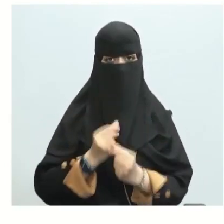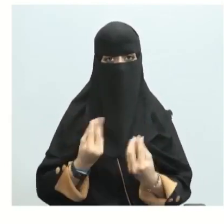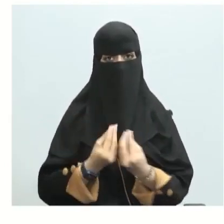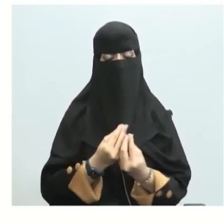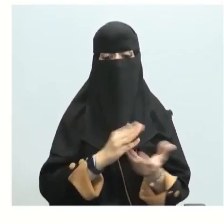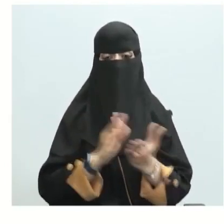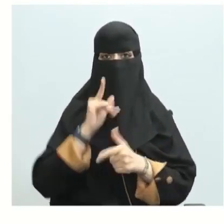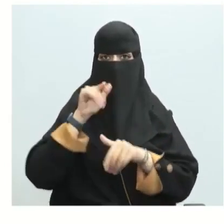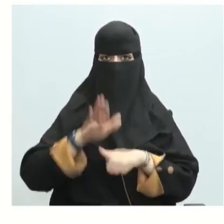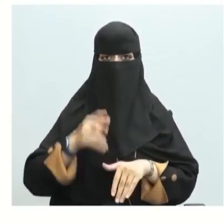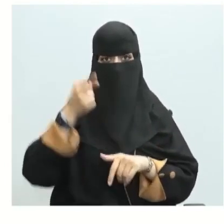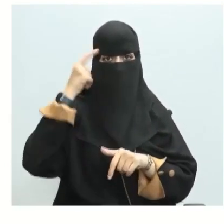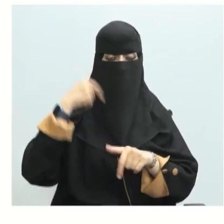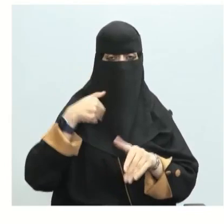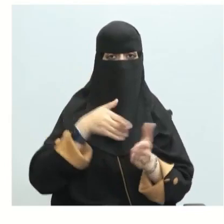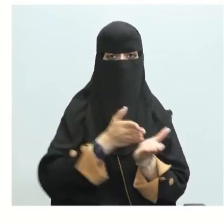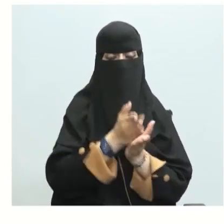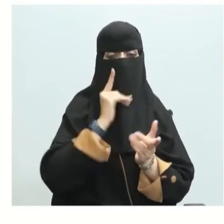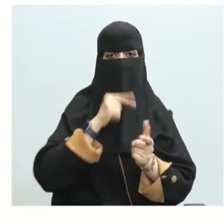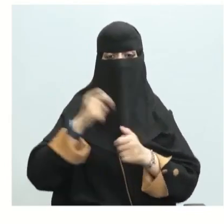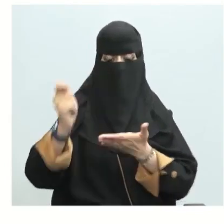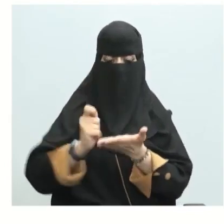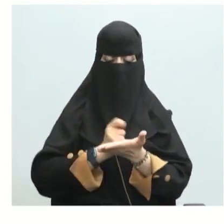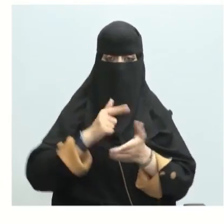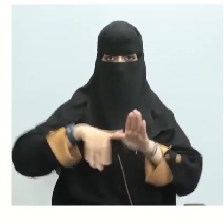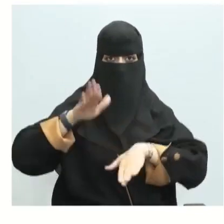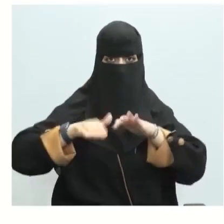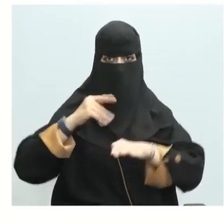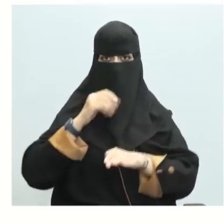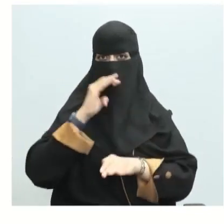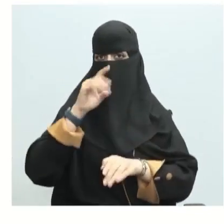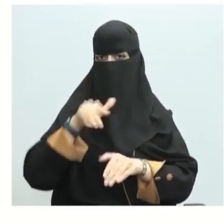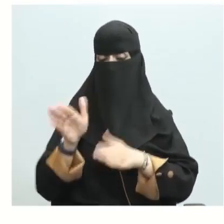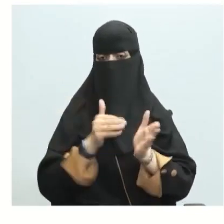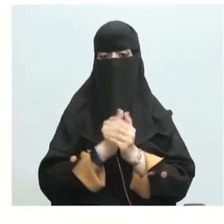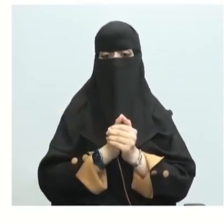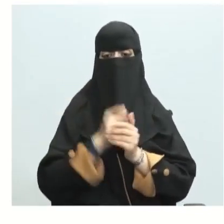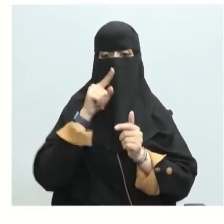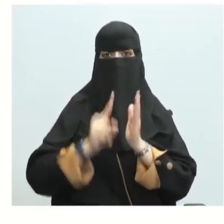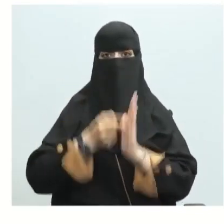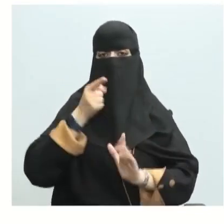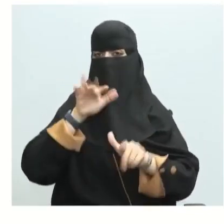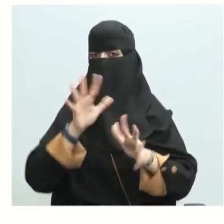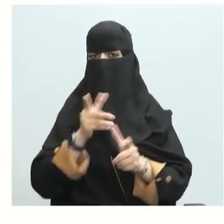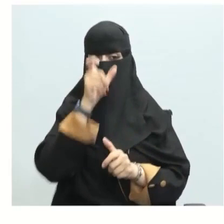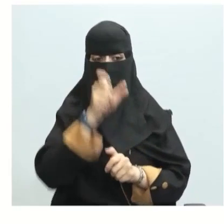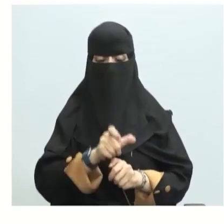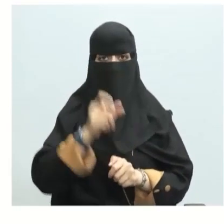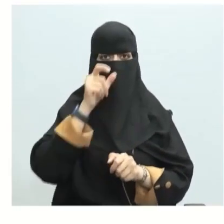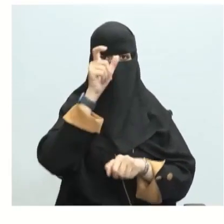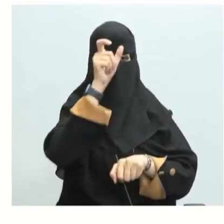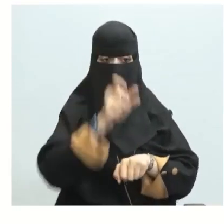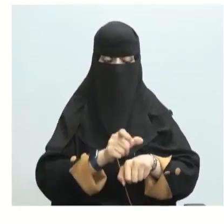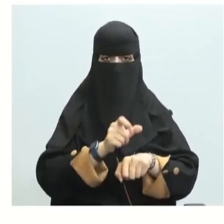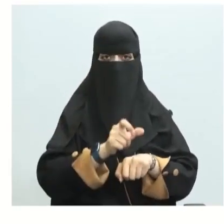البعض اذا سنتعرف اليوم على الطريقه لكتابه هذه المعادلات وحلها في البدايه من هو العالم هس